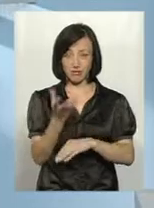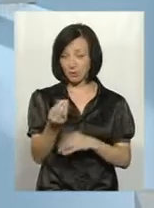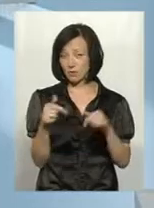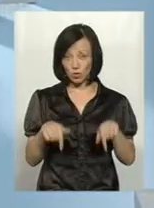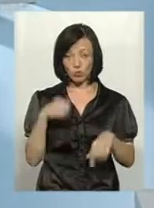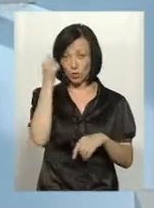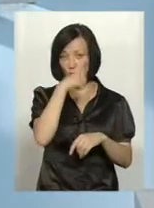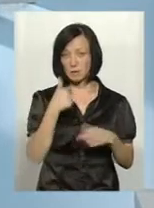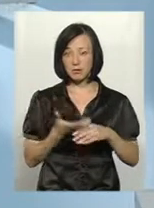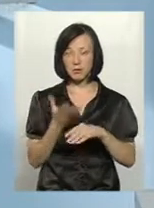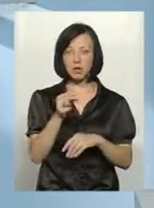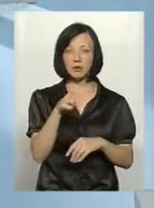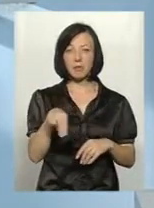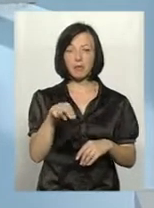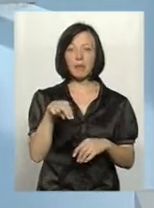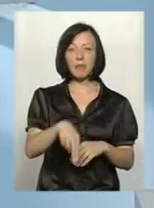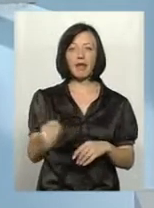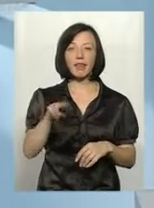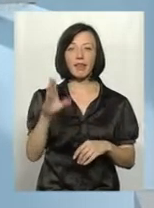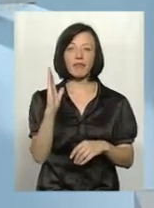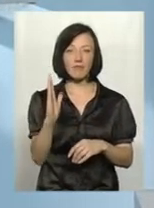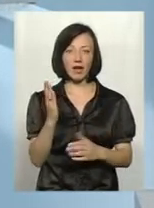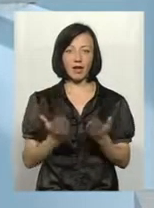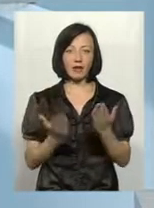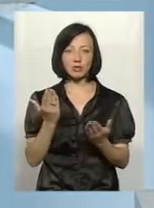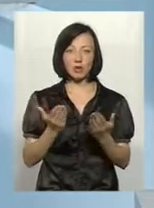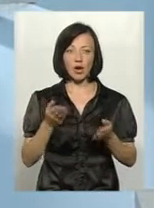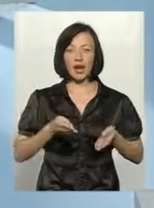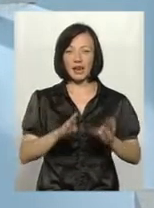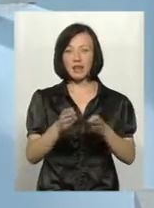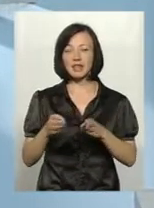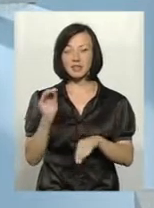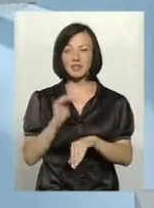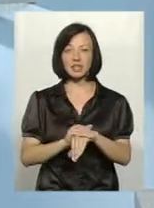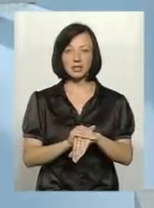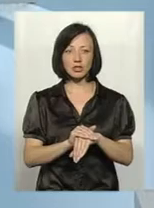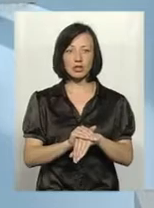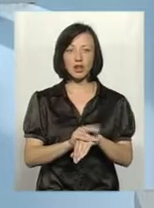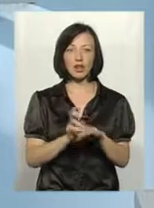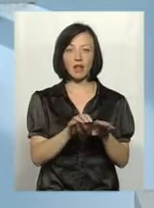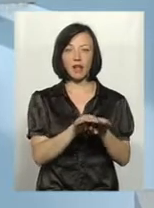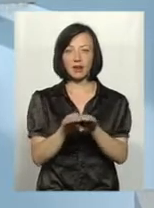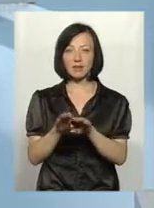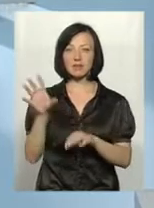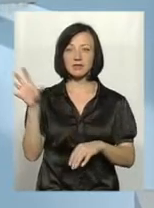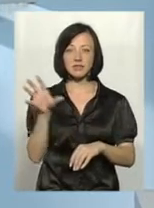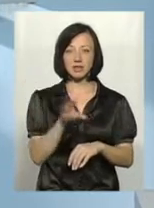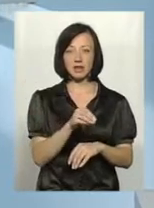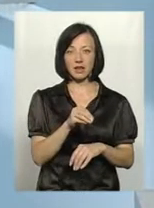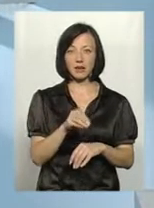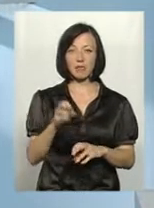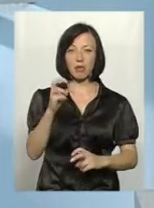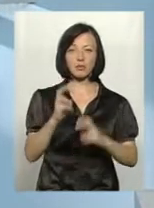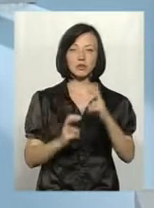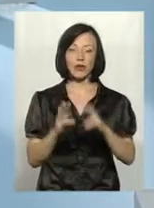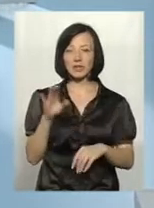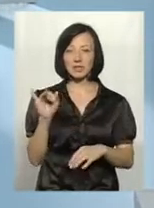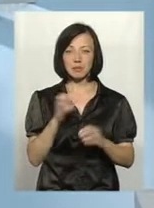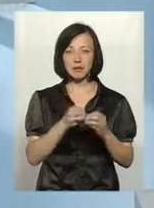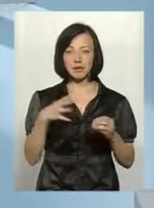ми платимо ПДВ, якщо це рільництво, вже фактично на рівні усієї там промисловості,